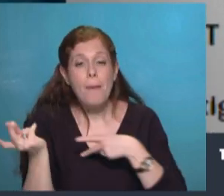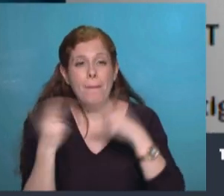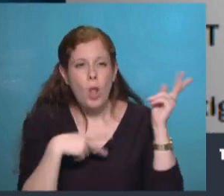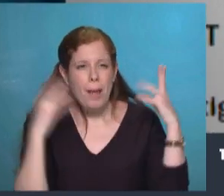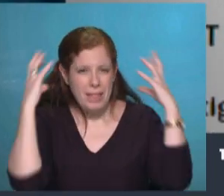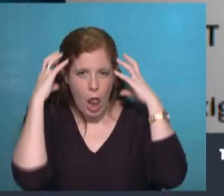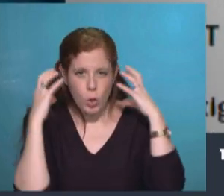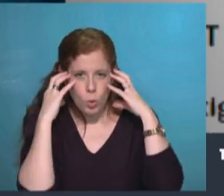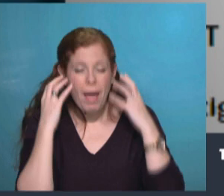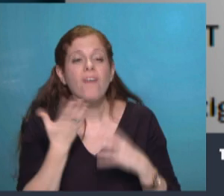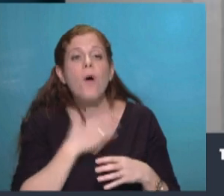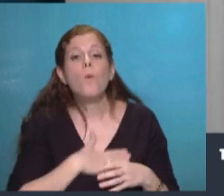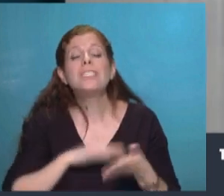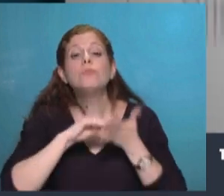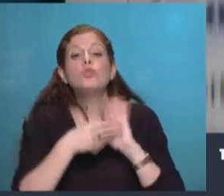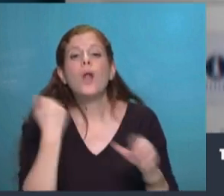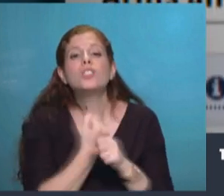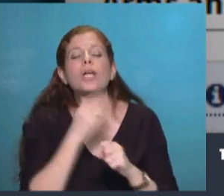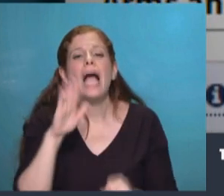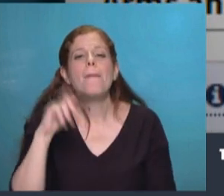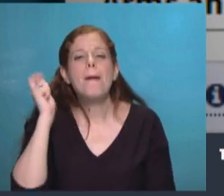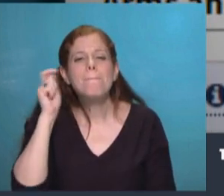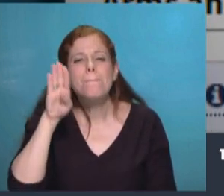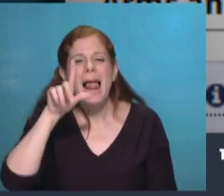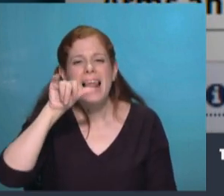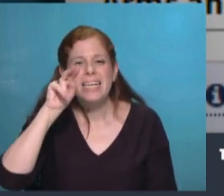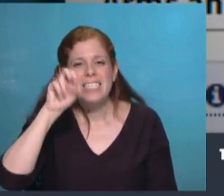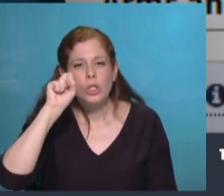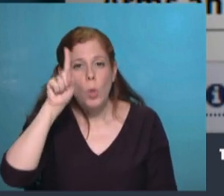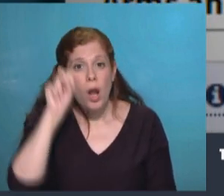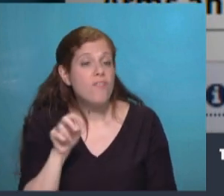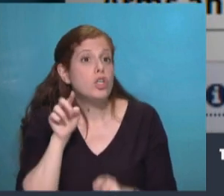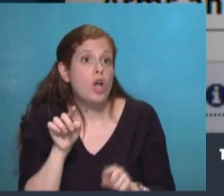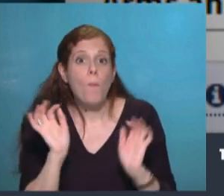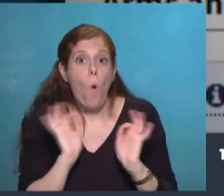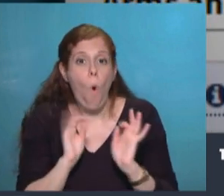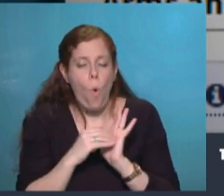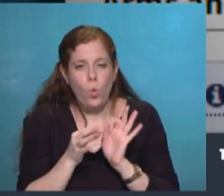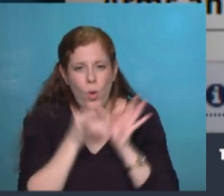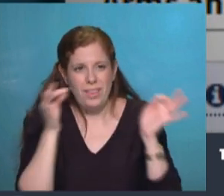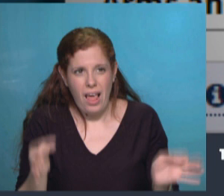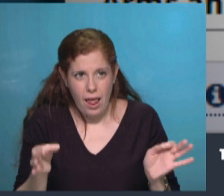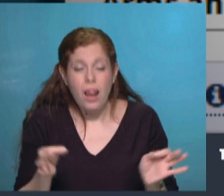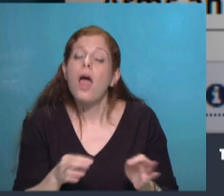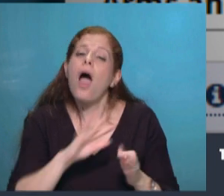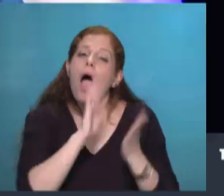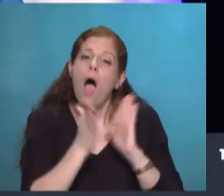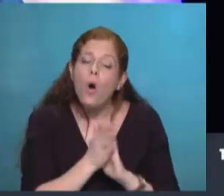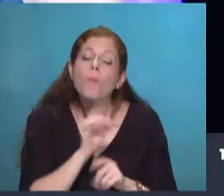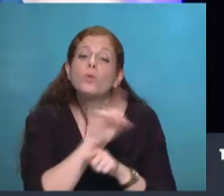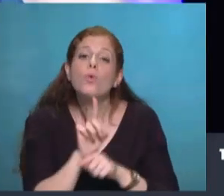לבצע את הניסוי בביילינסון, אלא ששם הוא טרם החל. כל הפעילות הזאת נעשית בתקופה שנתניהו שר